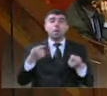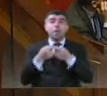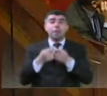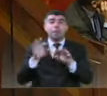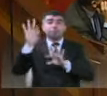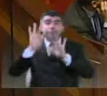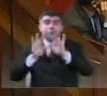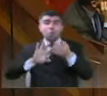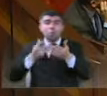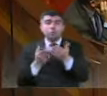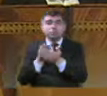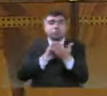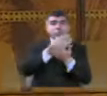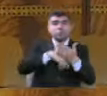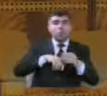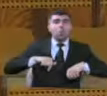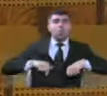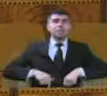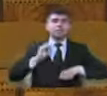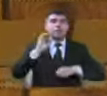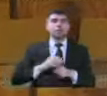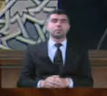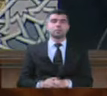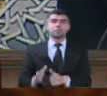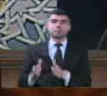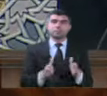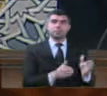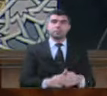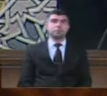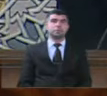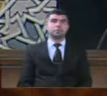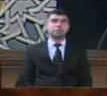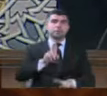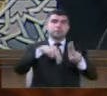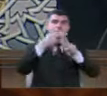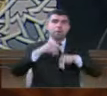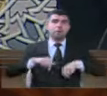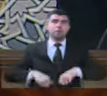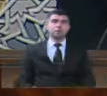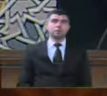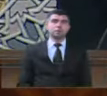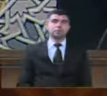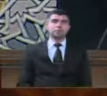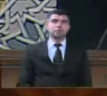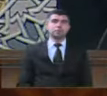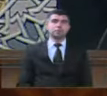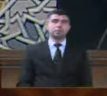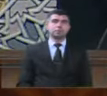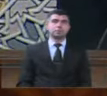اتخذتموها في شان هذا الموضوع؟ وشكرا. شكرا سيد النائبه. تفضل السيد الوزير عندكم جواب حول النقل المدرسي.